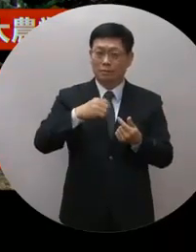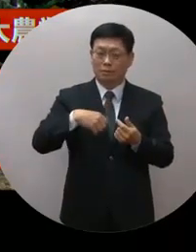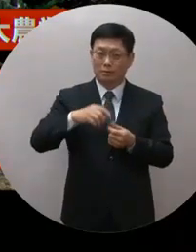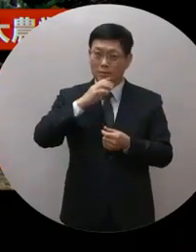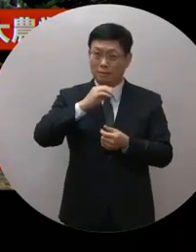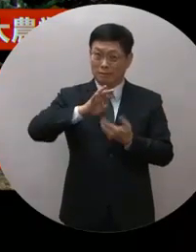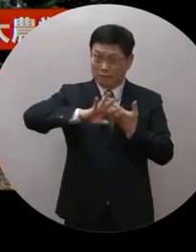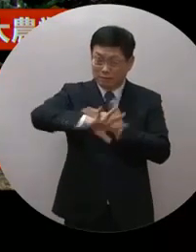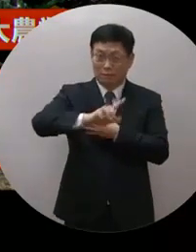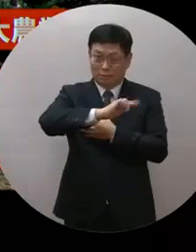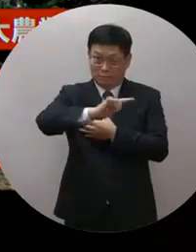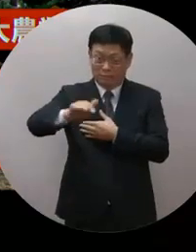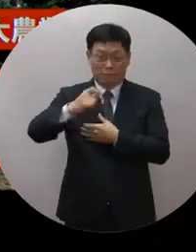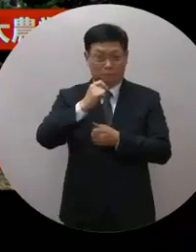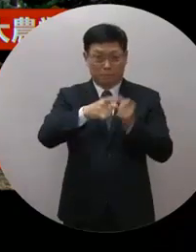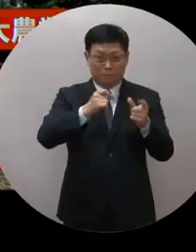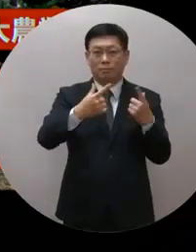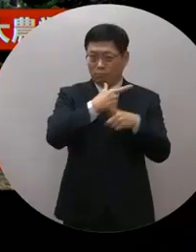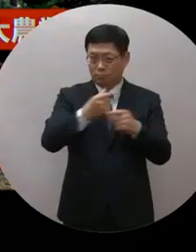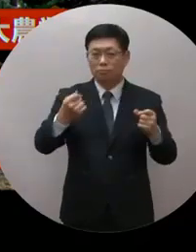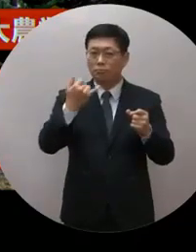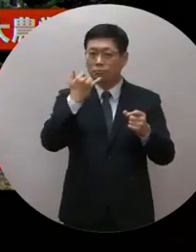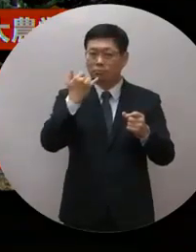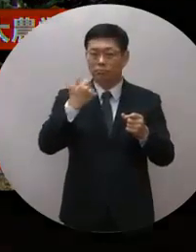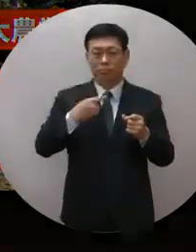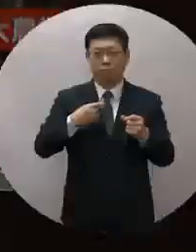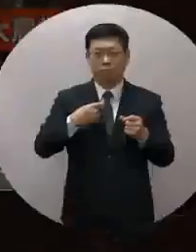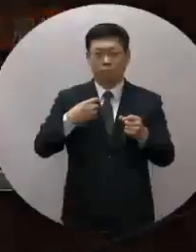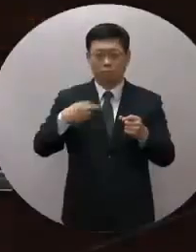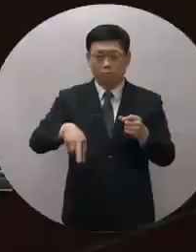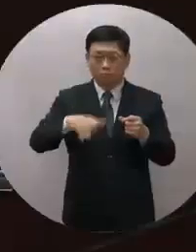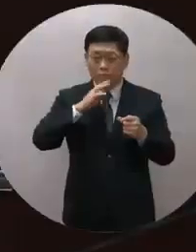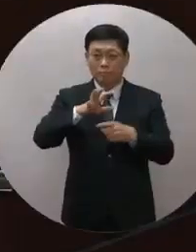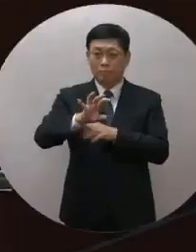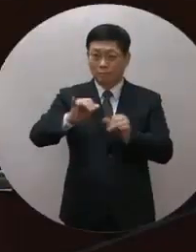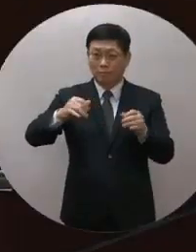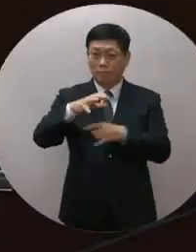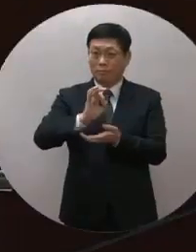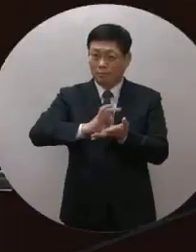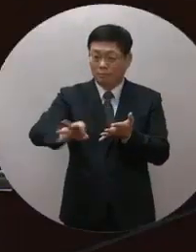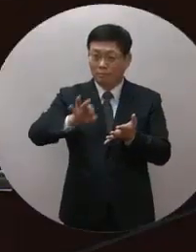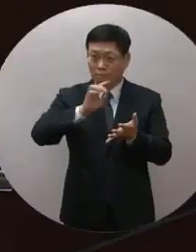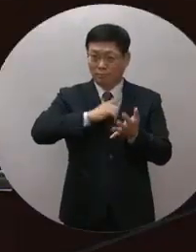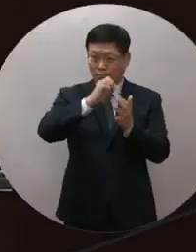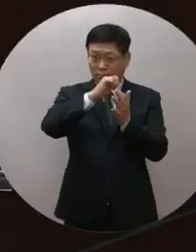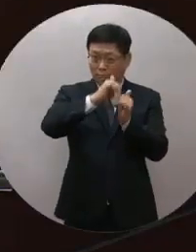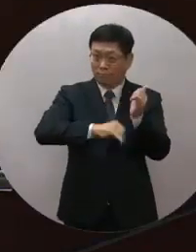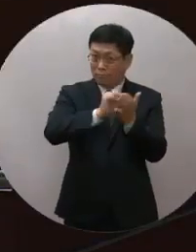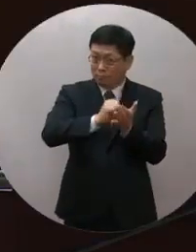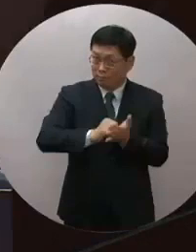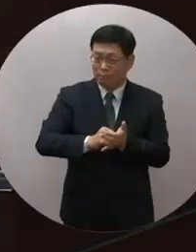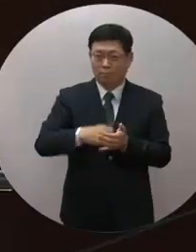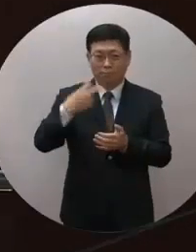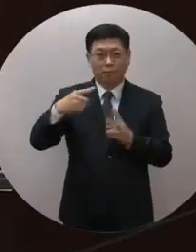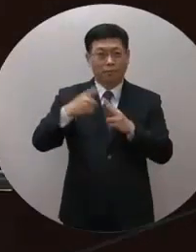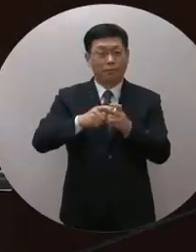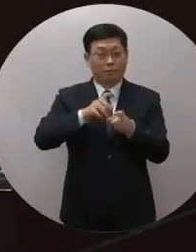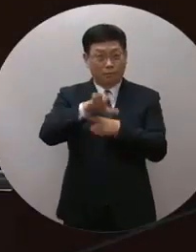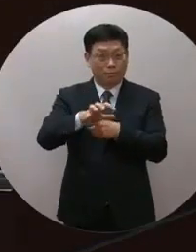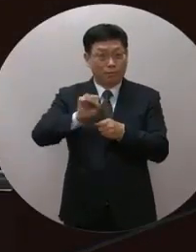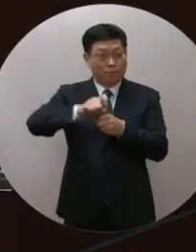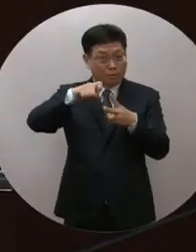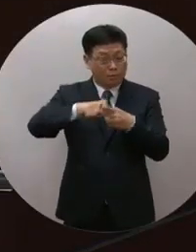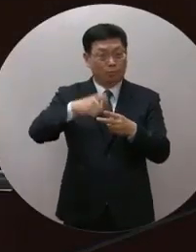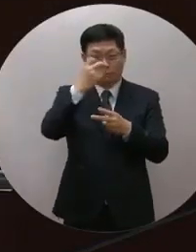格等，今年再推出农地农用产销履历奖助、小农加工管理制